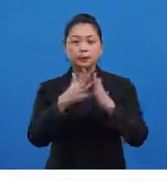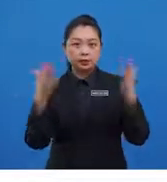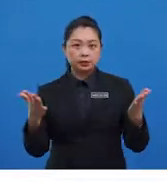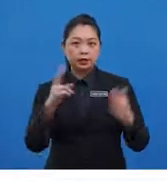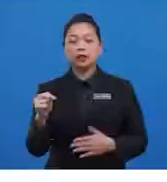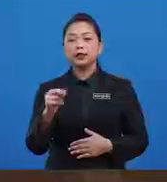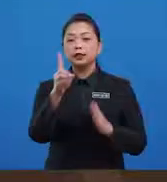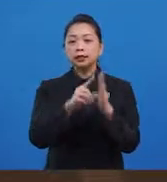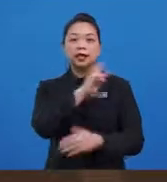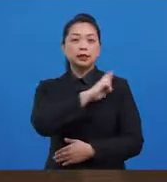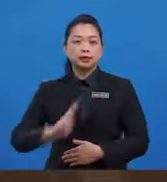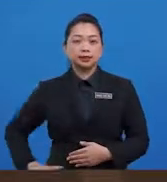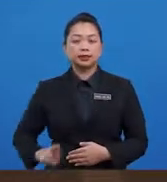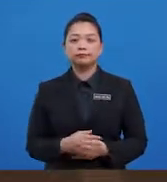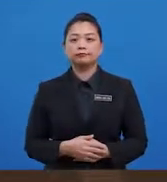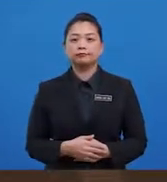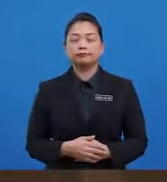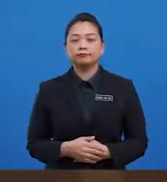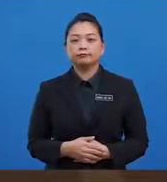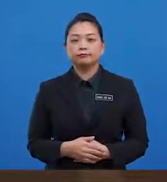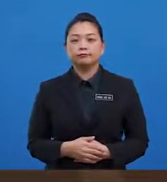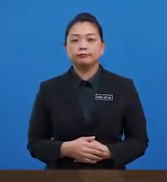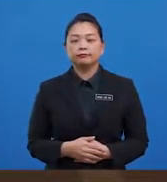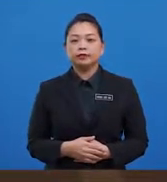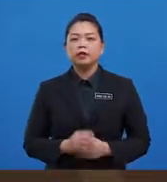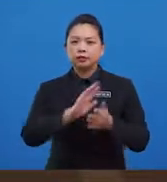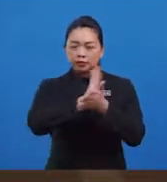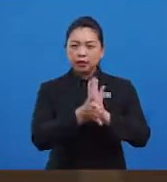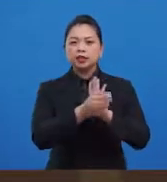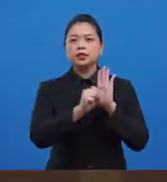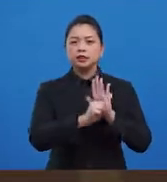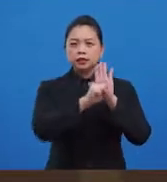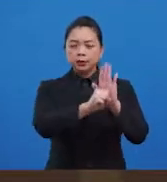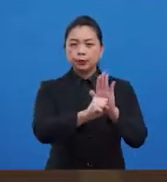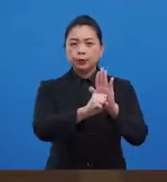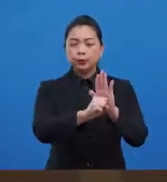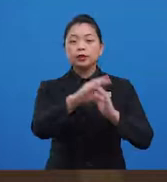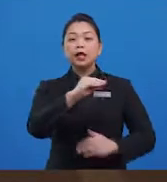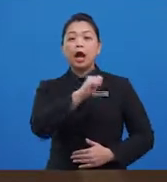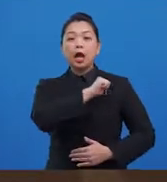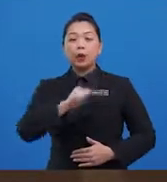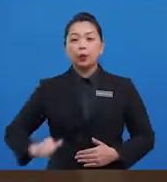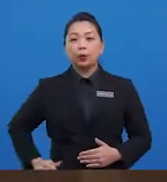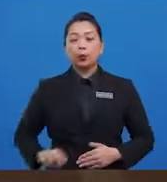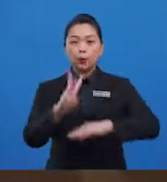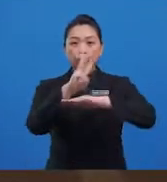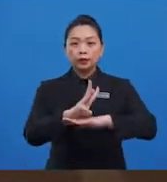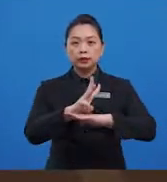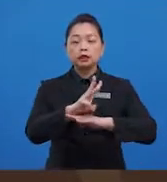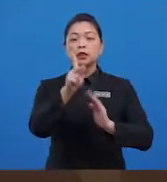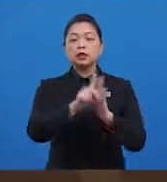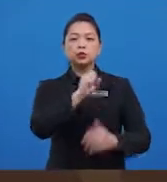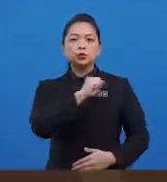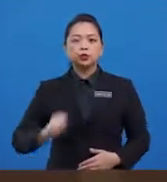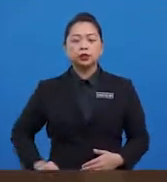dahulu. Alat kebesaran diraja menjadi simbol dan keagungan warisan Kesultanan Melayu